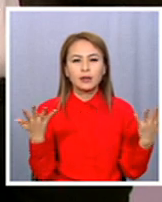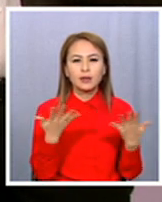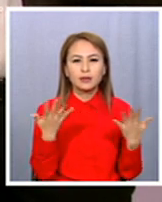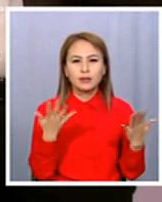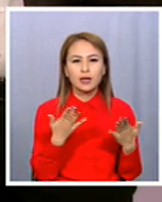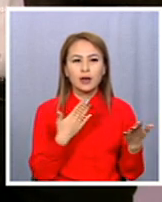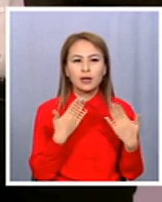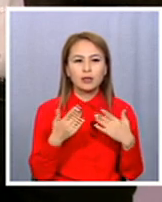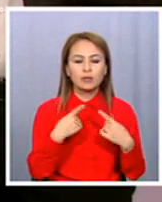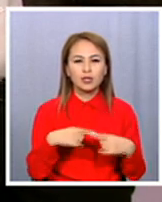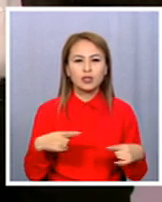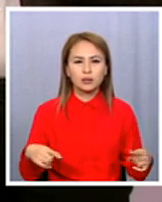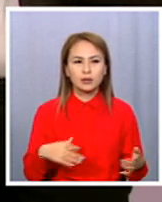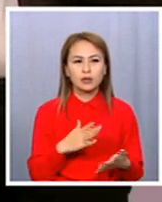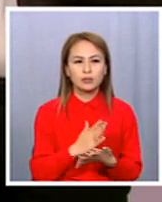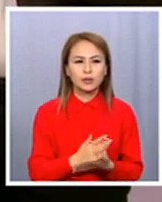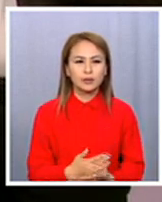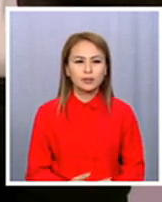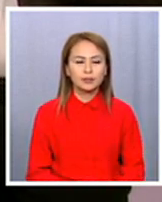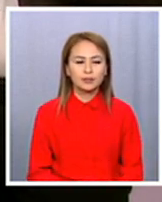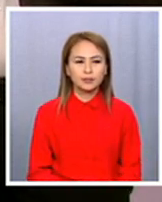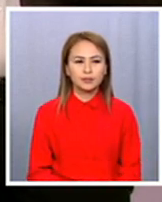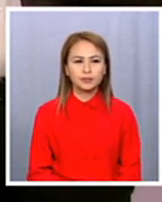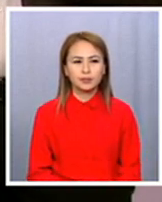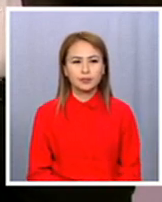бар? Қанеке ойланамыз?